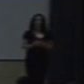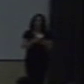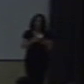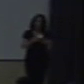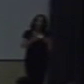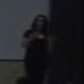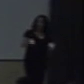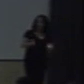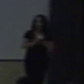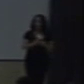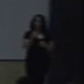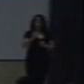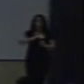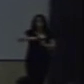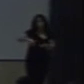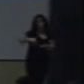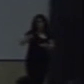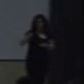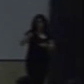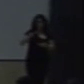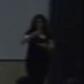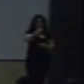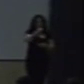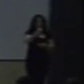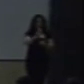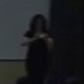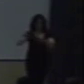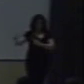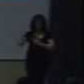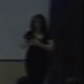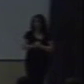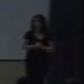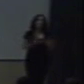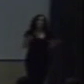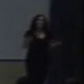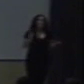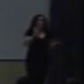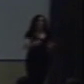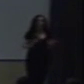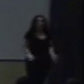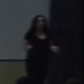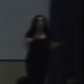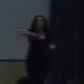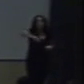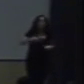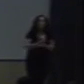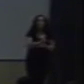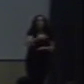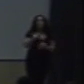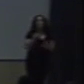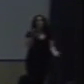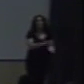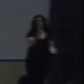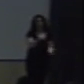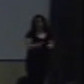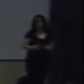Per la darrera intervenció, no? És evident, no? Tenim en aquests moments una immediatesa enorme, els nous mitjans i totes